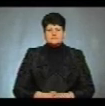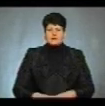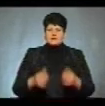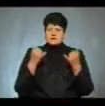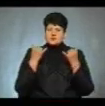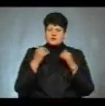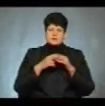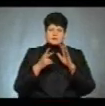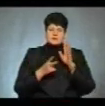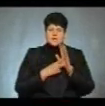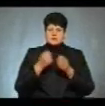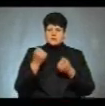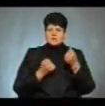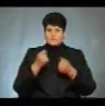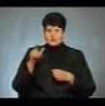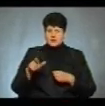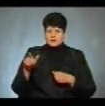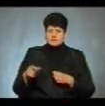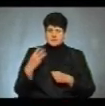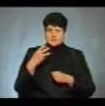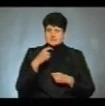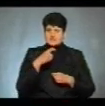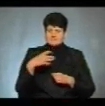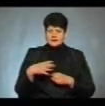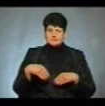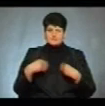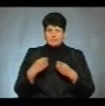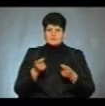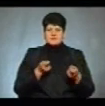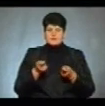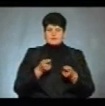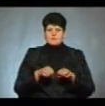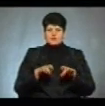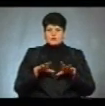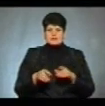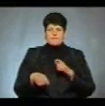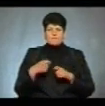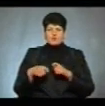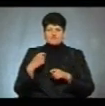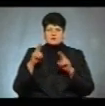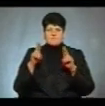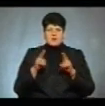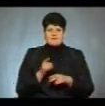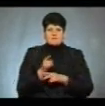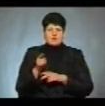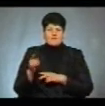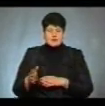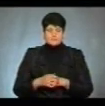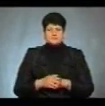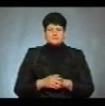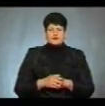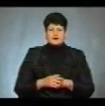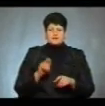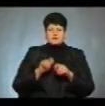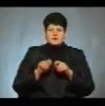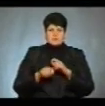Сьогодні 17 водіям за 30 хвилин в Тернополі винесли адміністративні постанови за порушення правил паркування. Рейд на бульварі